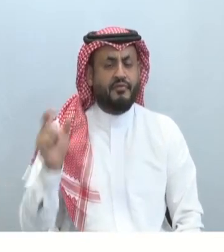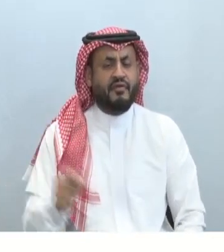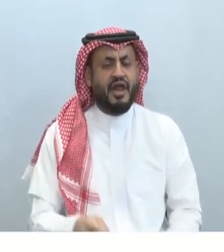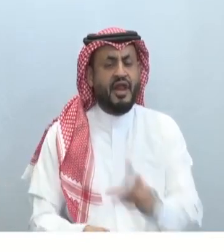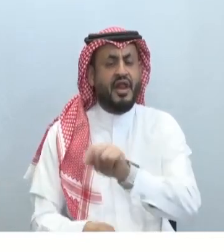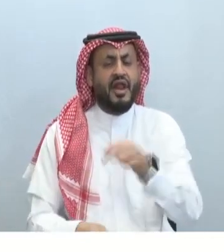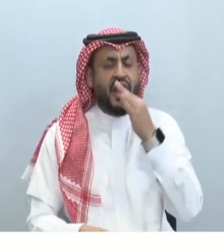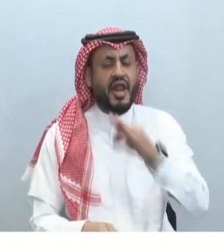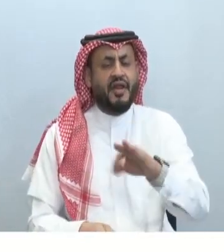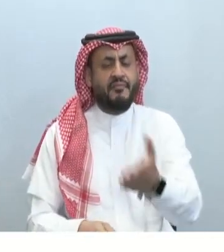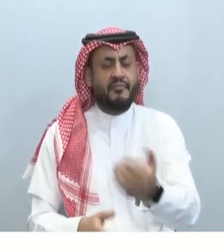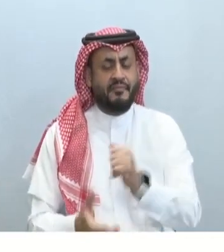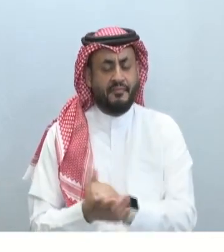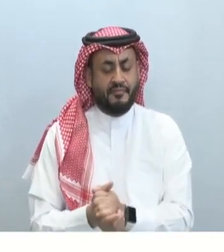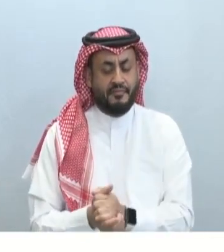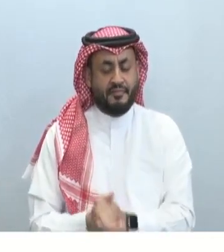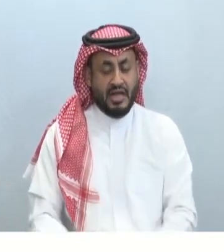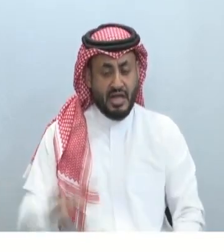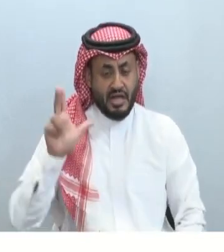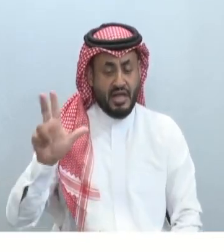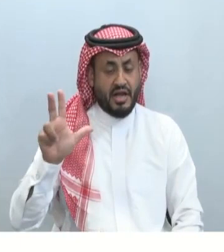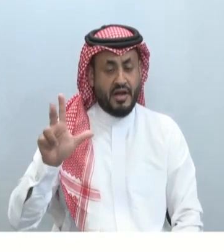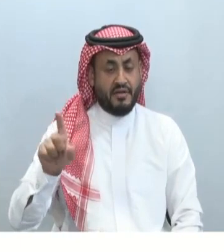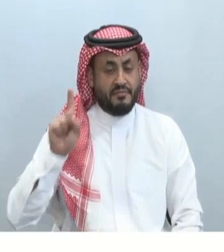خلفي البيعان